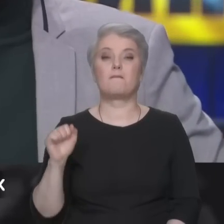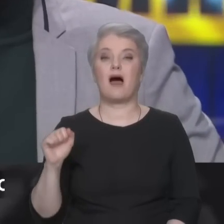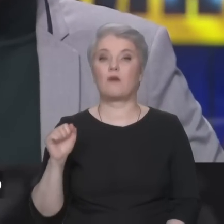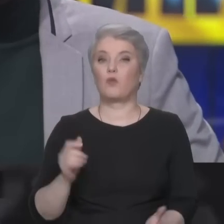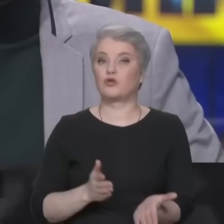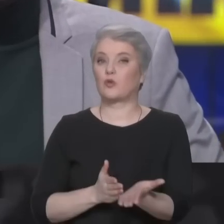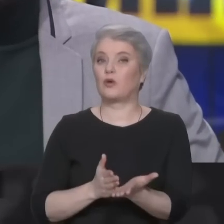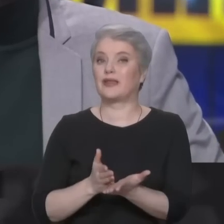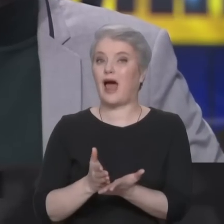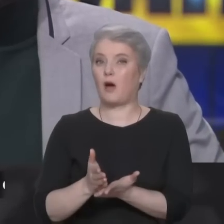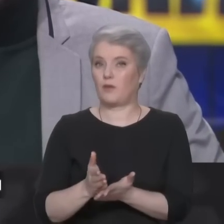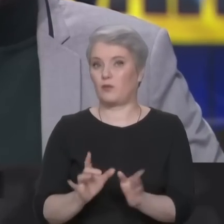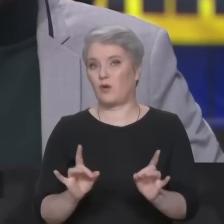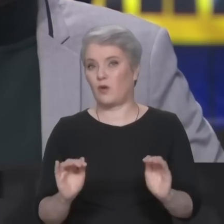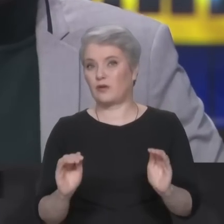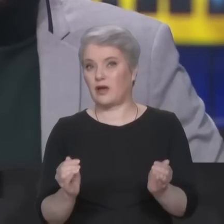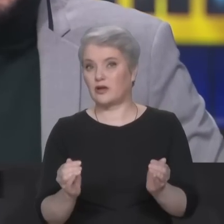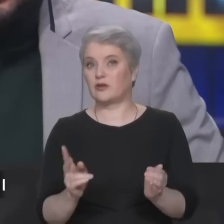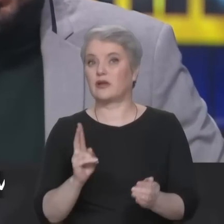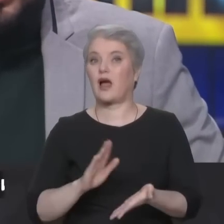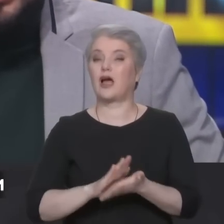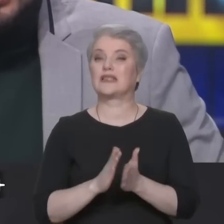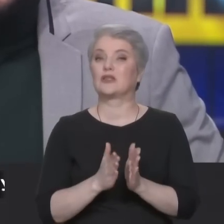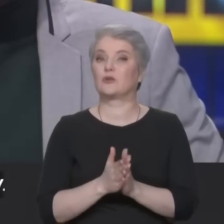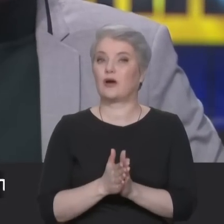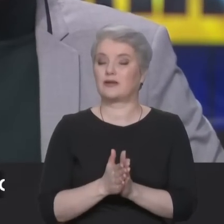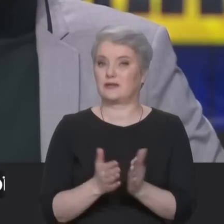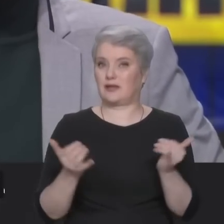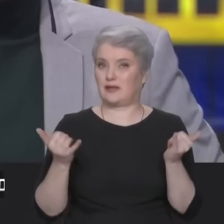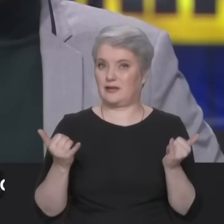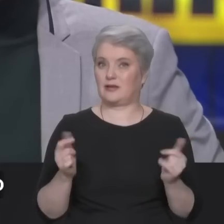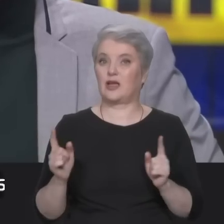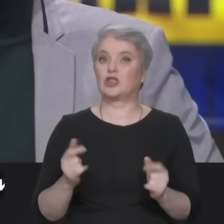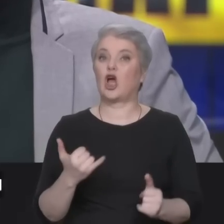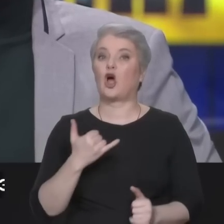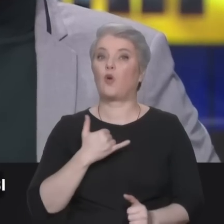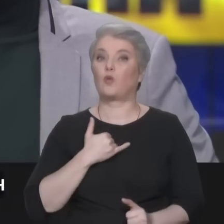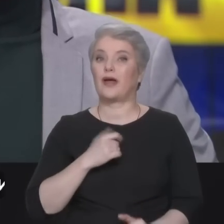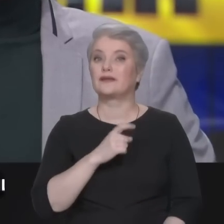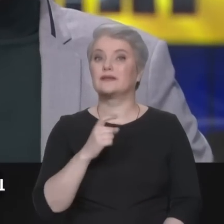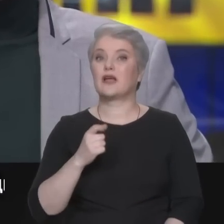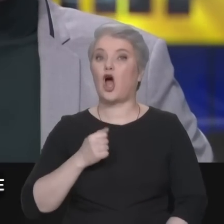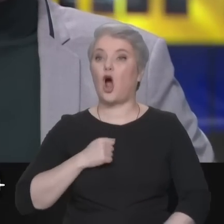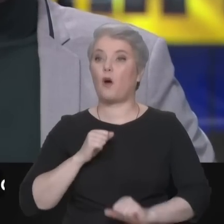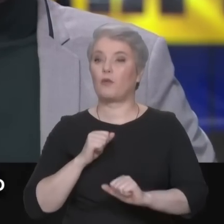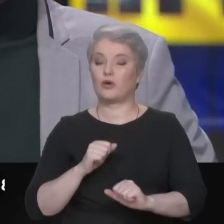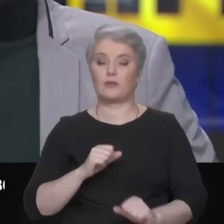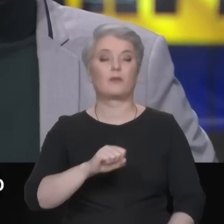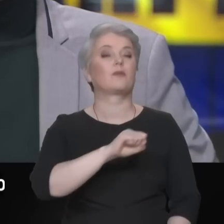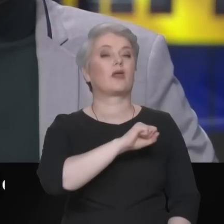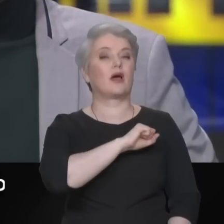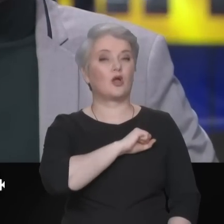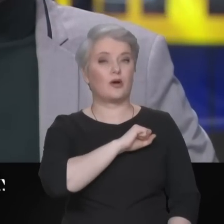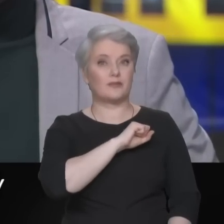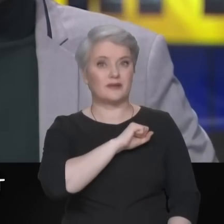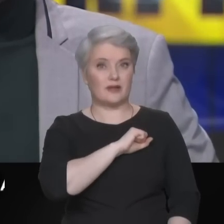слів нам розкажіть, яка ситуація станом на сьогодні, що в нас з обороною? Героям слава, добрий